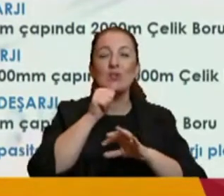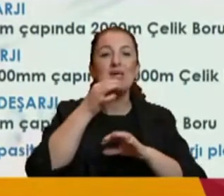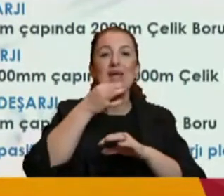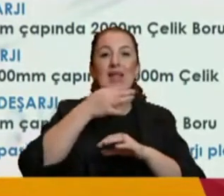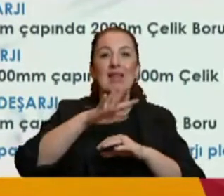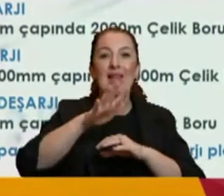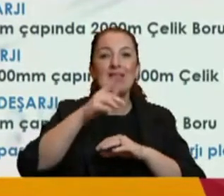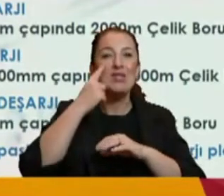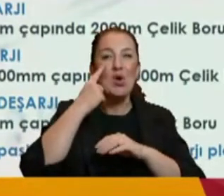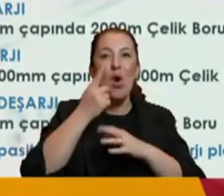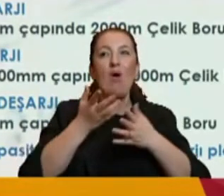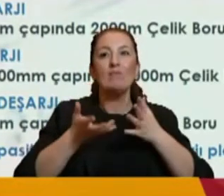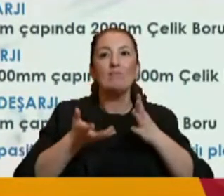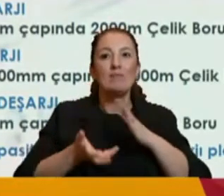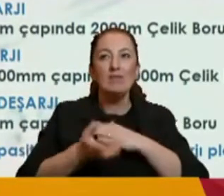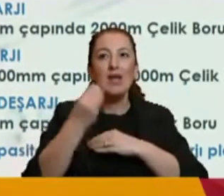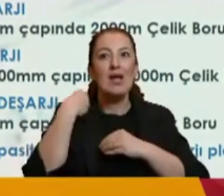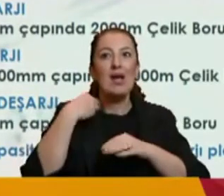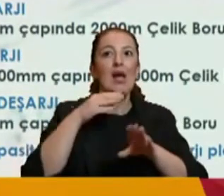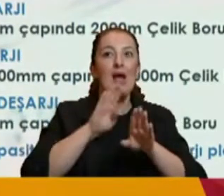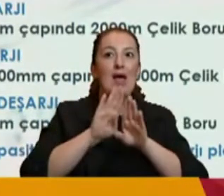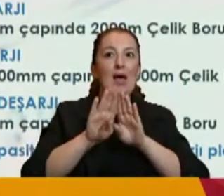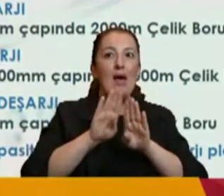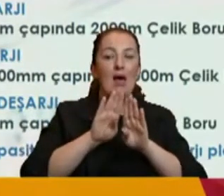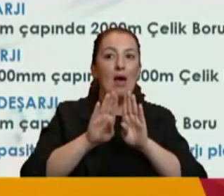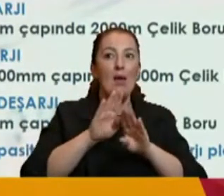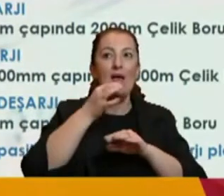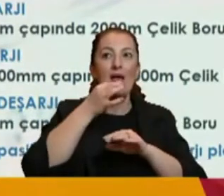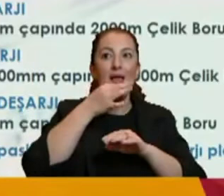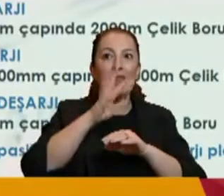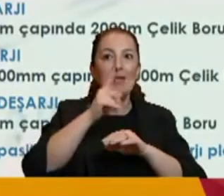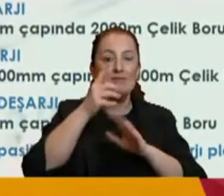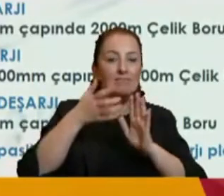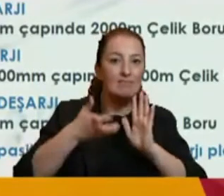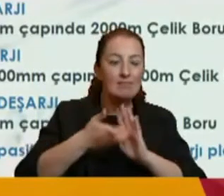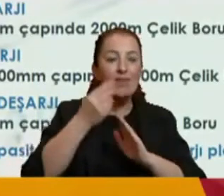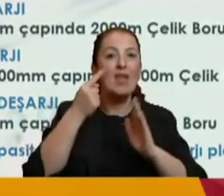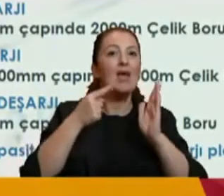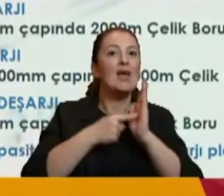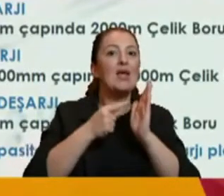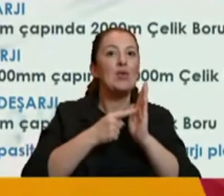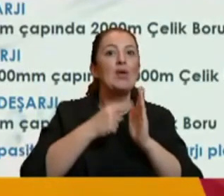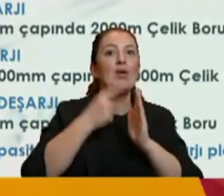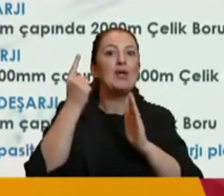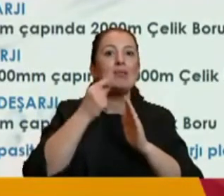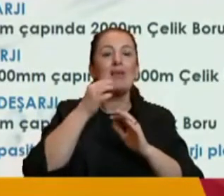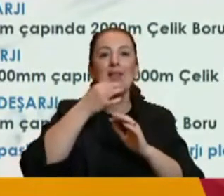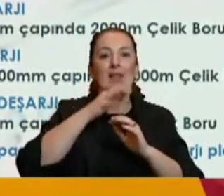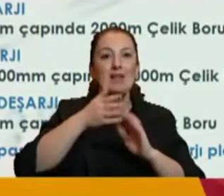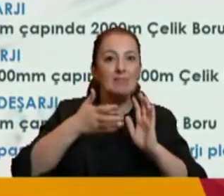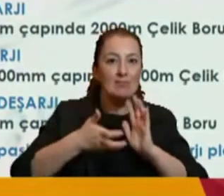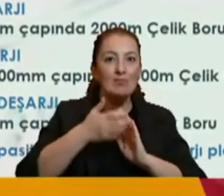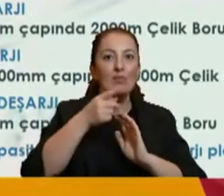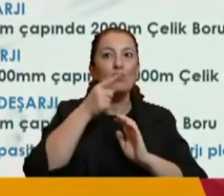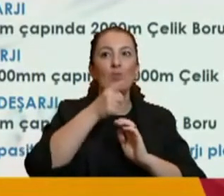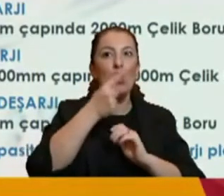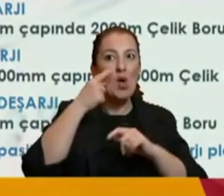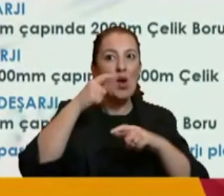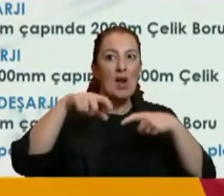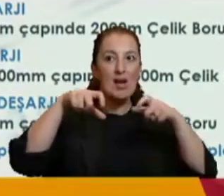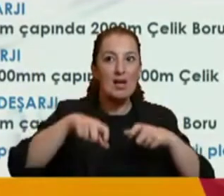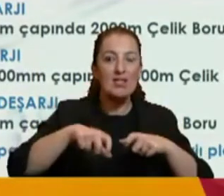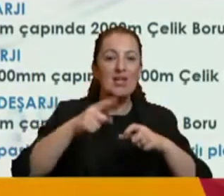deşarjları yenikapı'ya bir deniz deşarjı Kadıköy'e bir deniz deşarjı bu mevcut Tesisleri